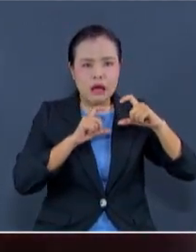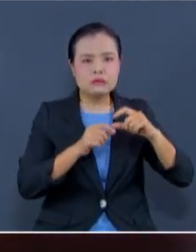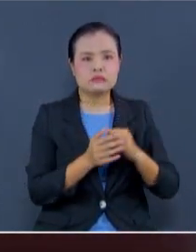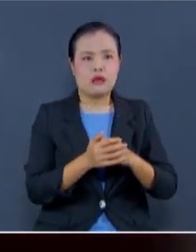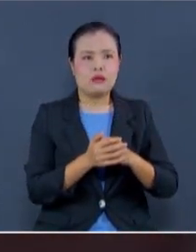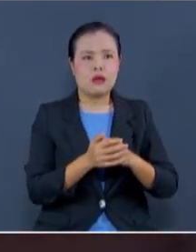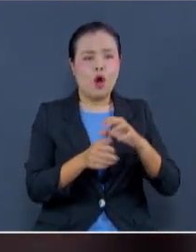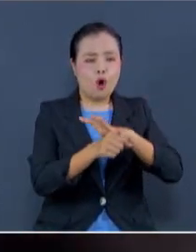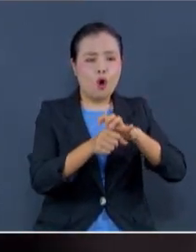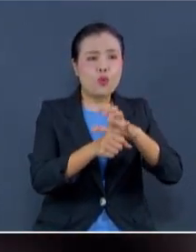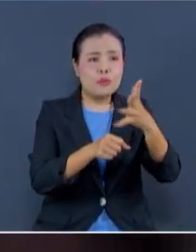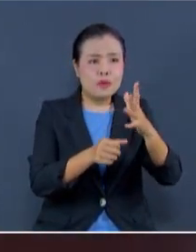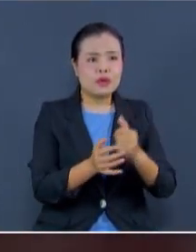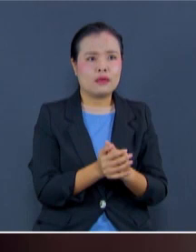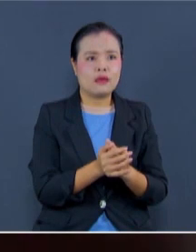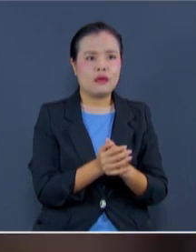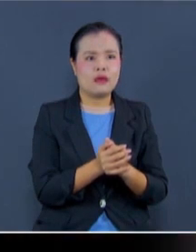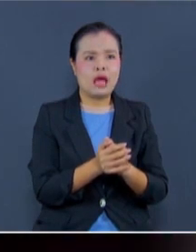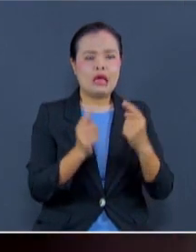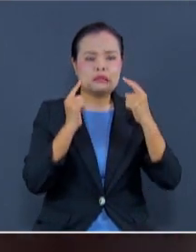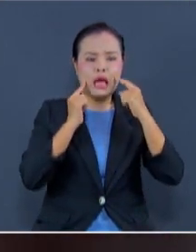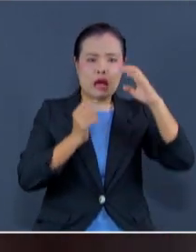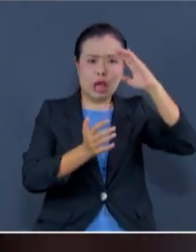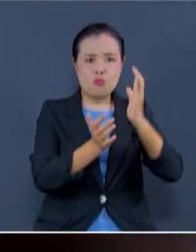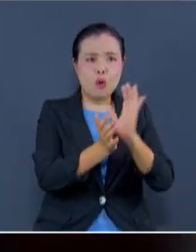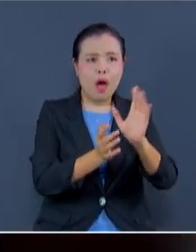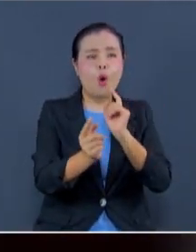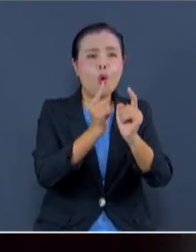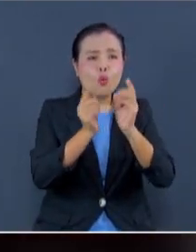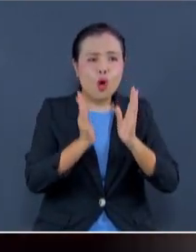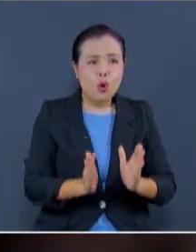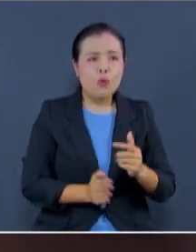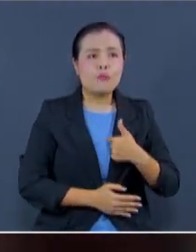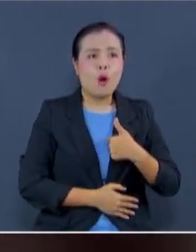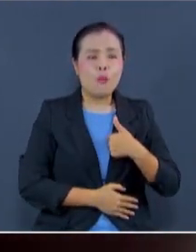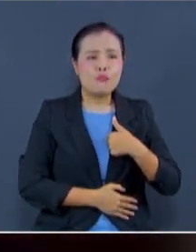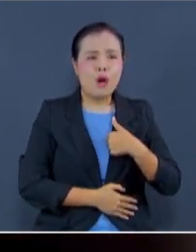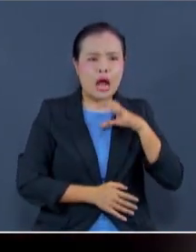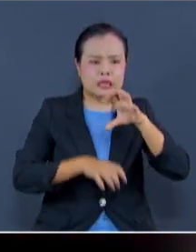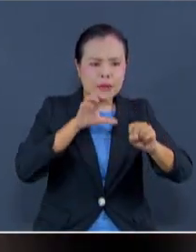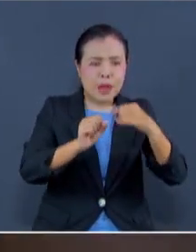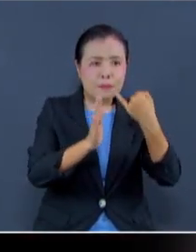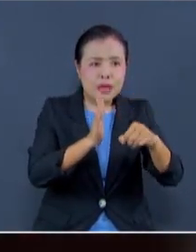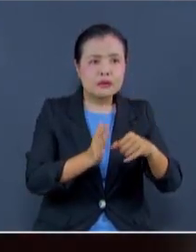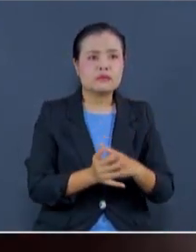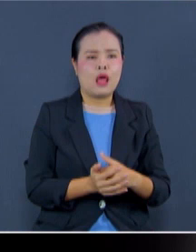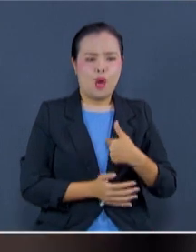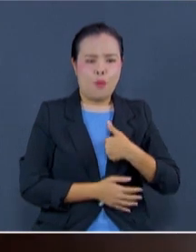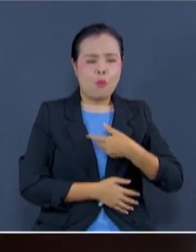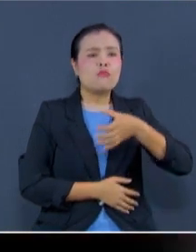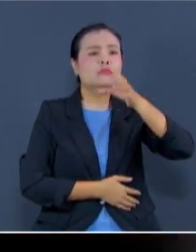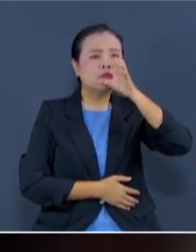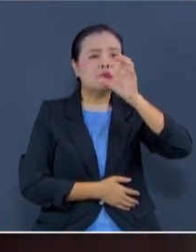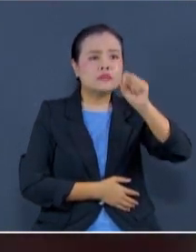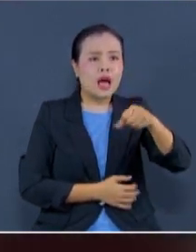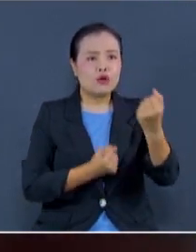น ี่ ยคร ับลี้ลับหน้าไม่เหมือนตำรวจเวลาคุยกับคนเนี่ย ผมไม่เคยพูด ต้องหยับผิด ขออนุญาตครับ ผมก็บอกแล้วว่าผมดื่ม